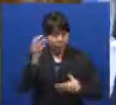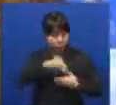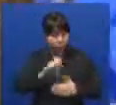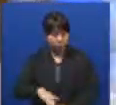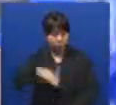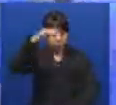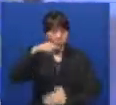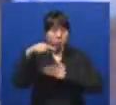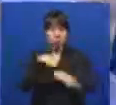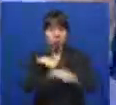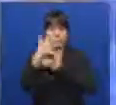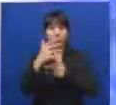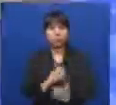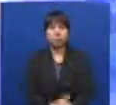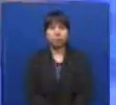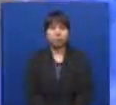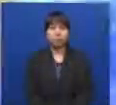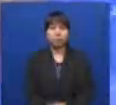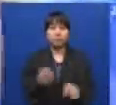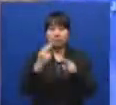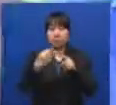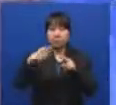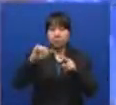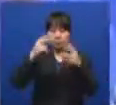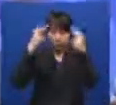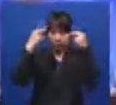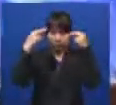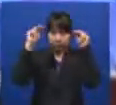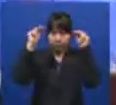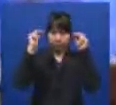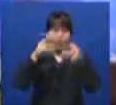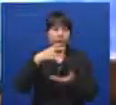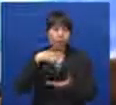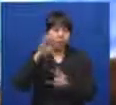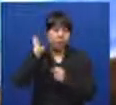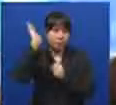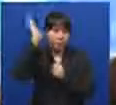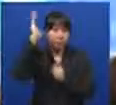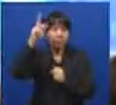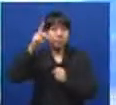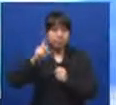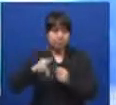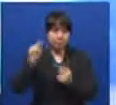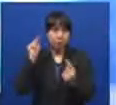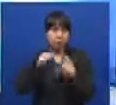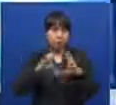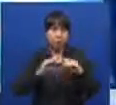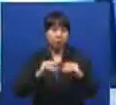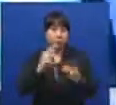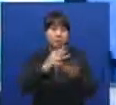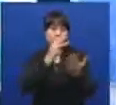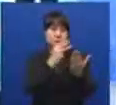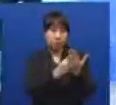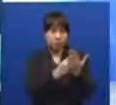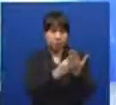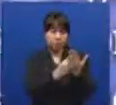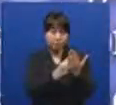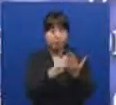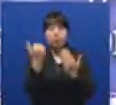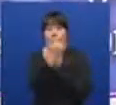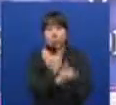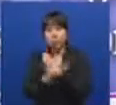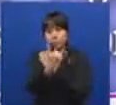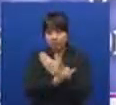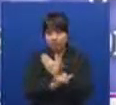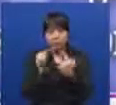ม่โกงพลเอกประยุทธ์จันทร์โอชานายกรัฐมนตรีกล่าวปาฐกถาพิเศษนะคะในการประชุมทางวิชาการระหว่างประเท